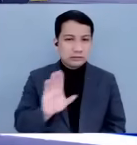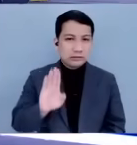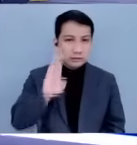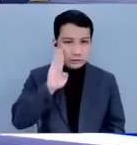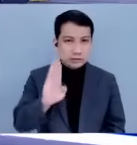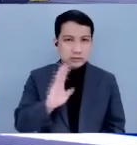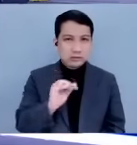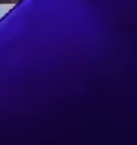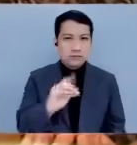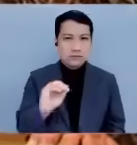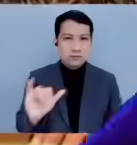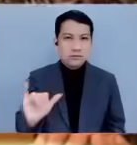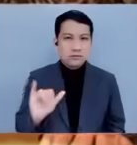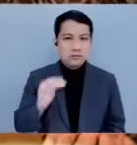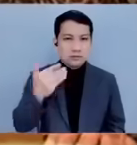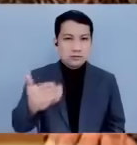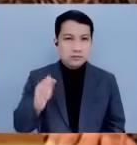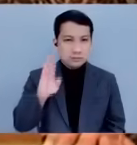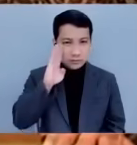Brian Basa.